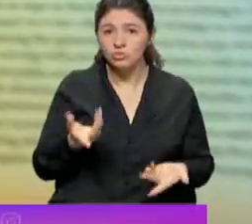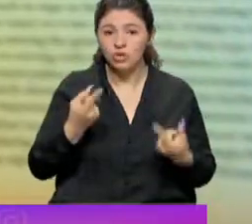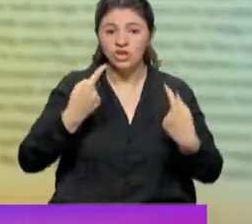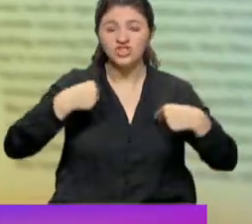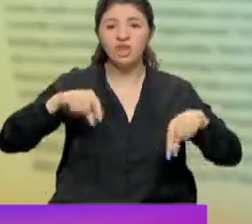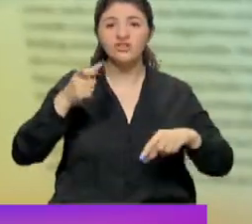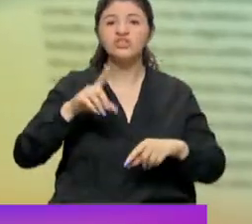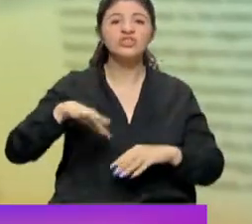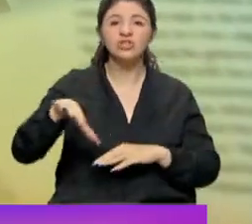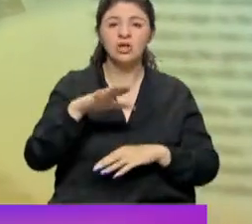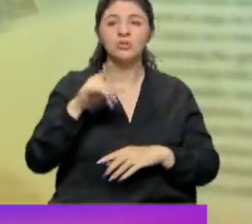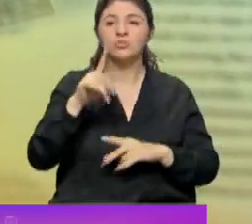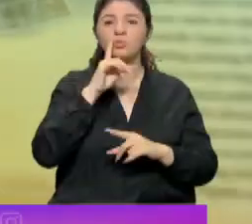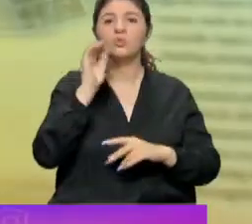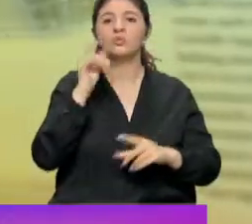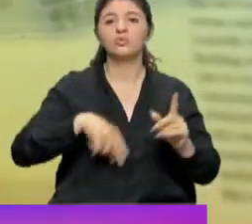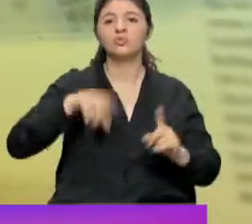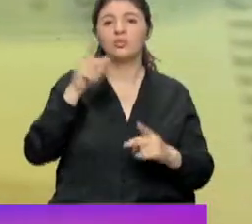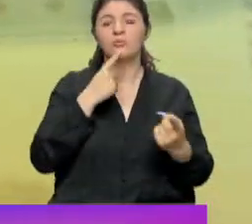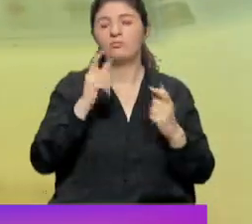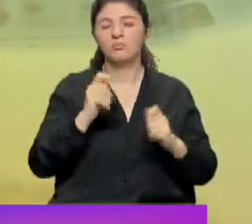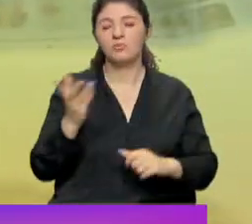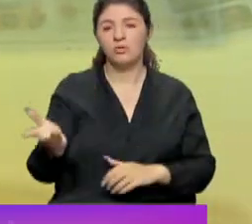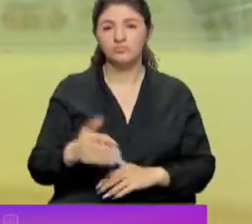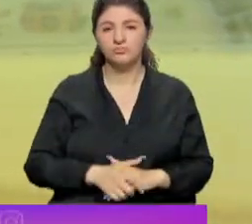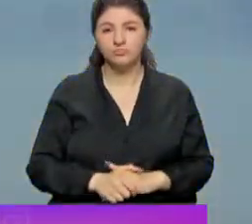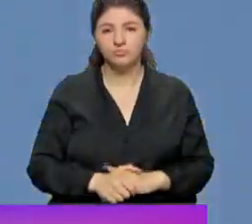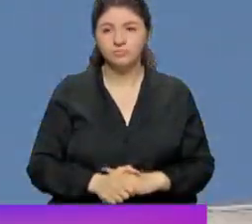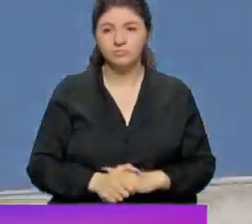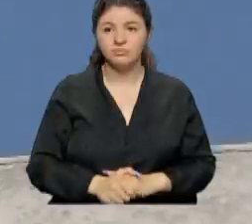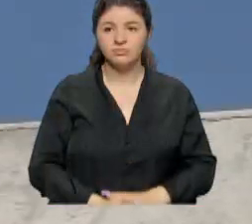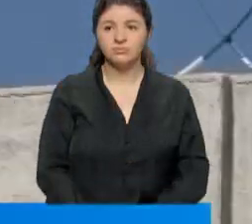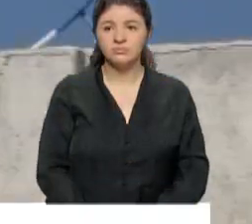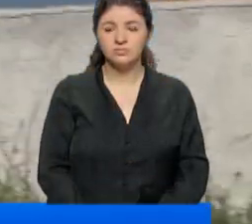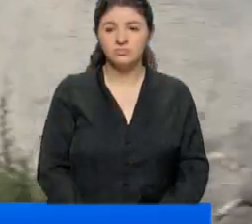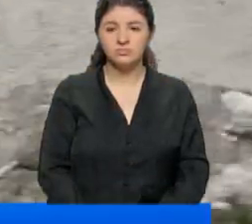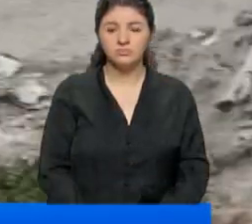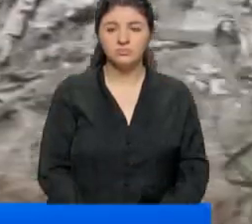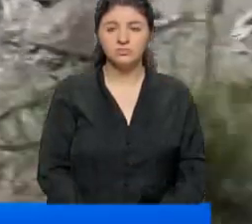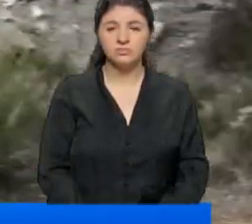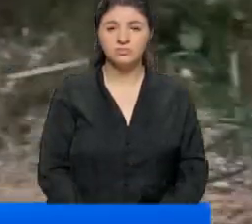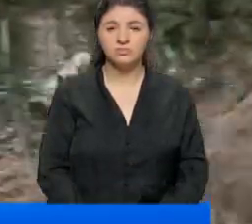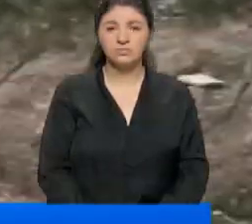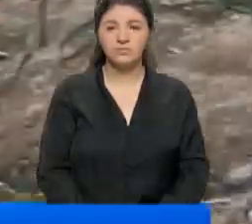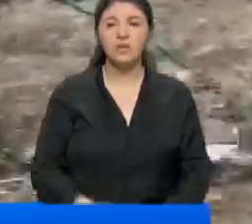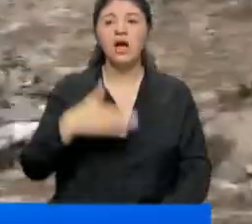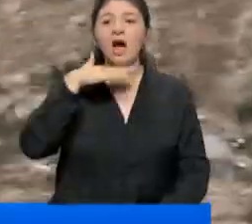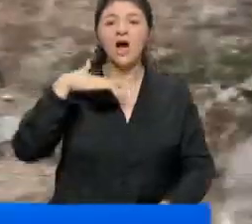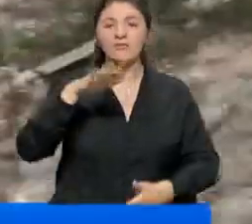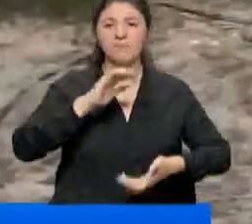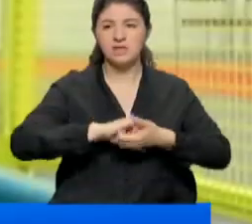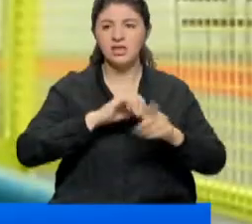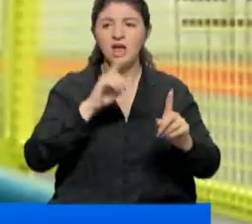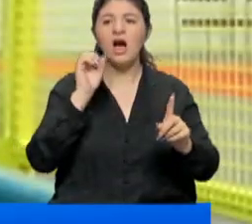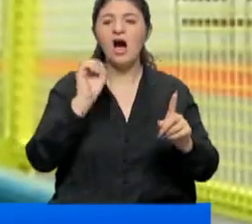çevreciler bu soruyu gündeme taşıyor bir tane doğru arayacağım Avrupa